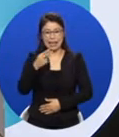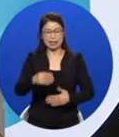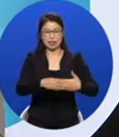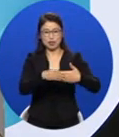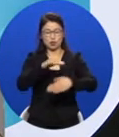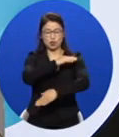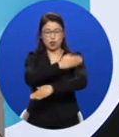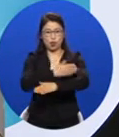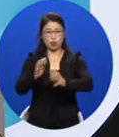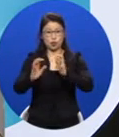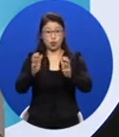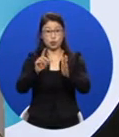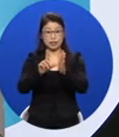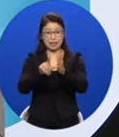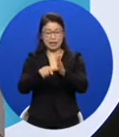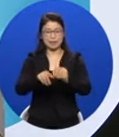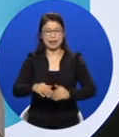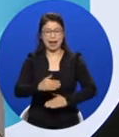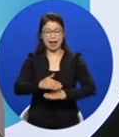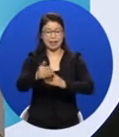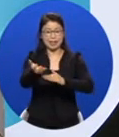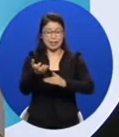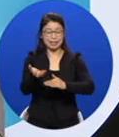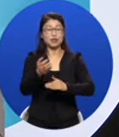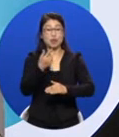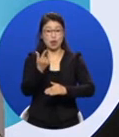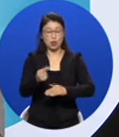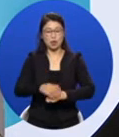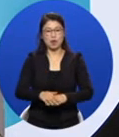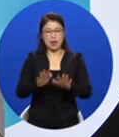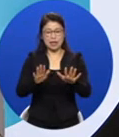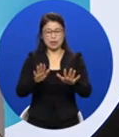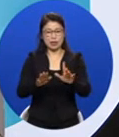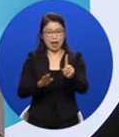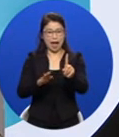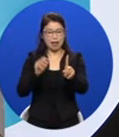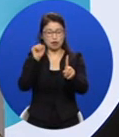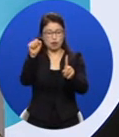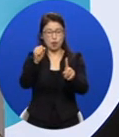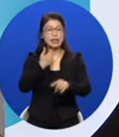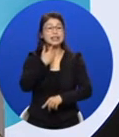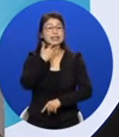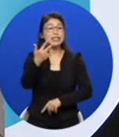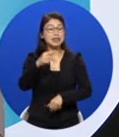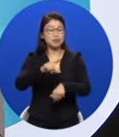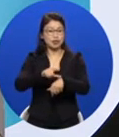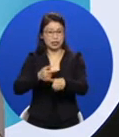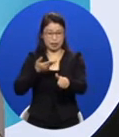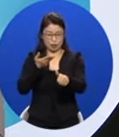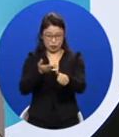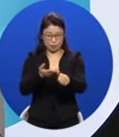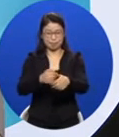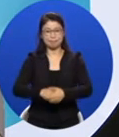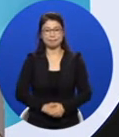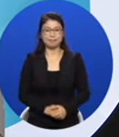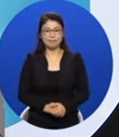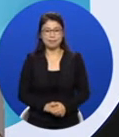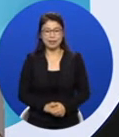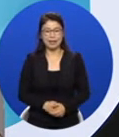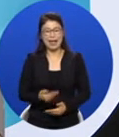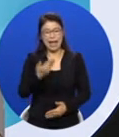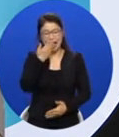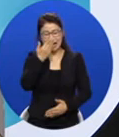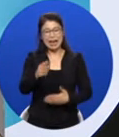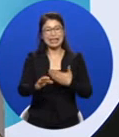주도권 토론 순서입니다. 진행 방식은 이전과 같습니다. 이번에는 한 후보에게 7분의 시간이 주어집니다. 가급적